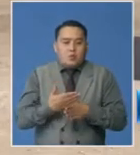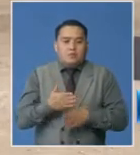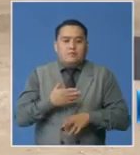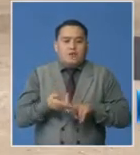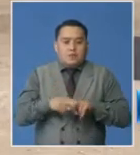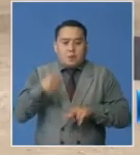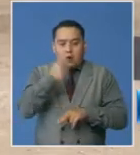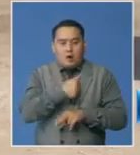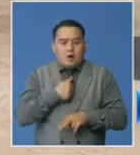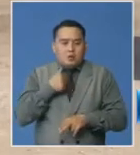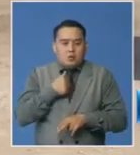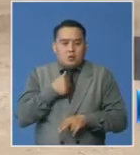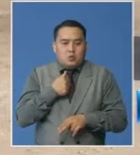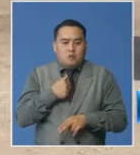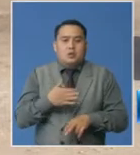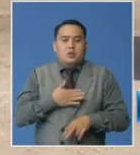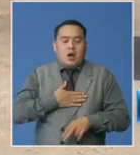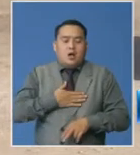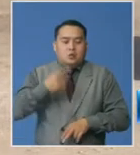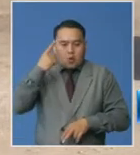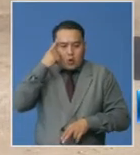году, я думаю,